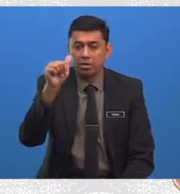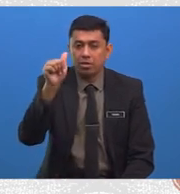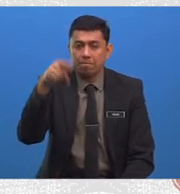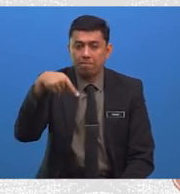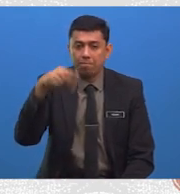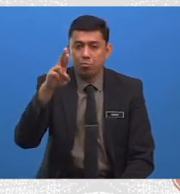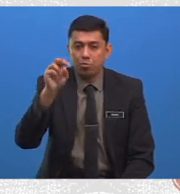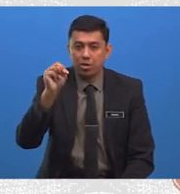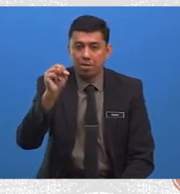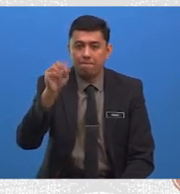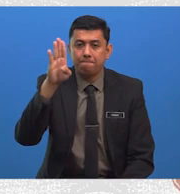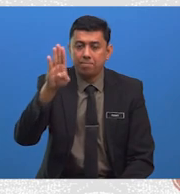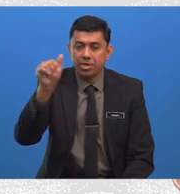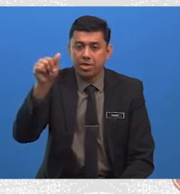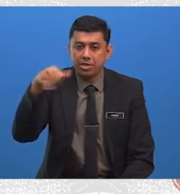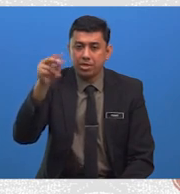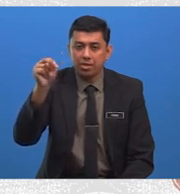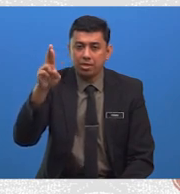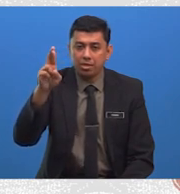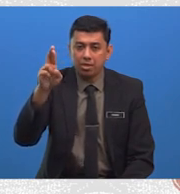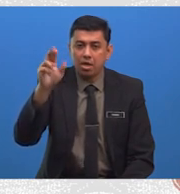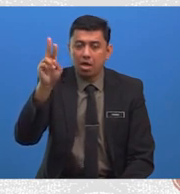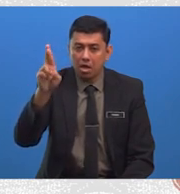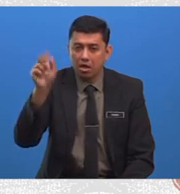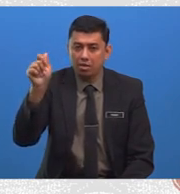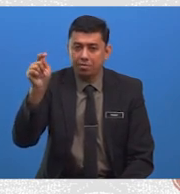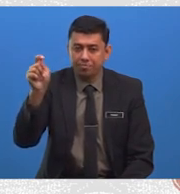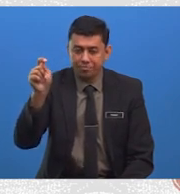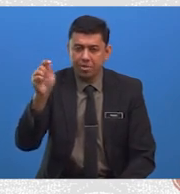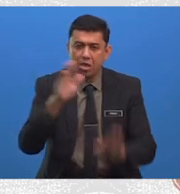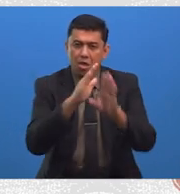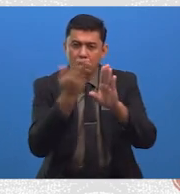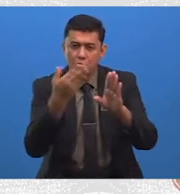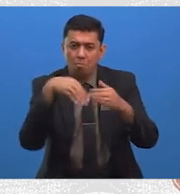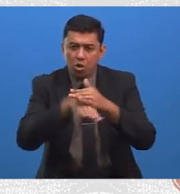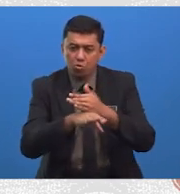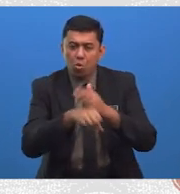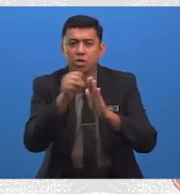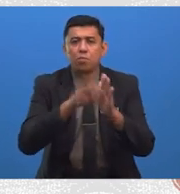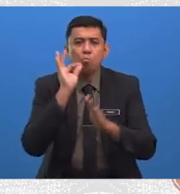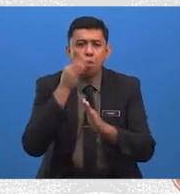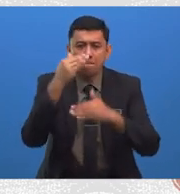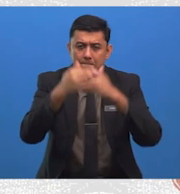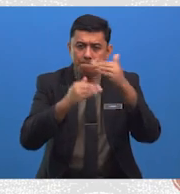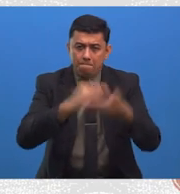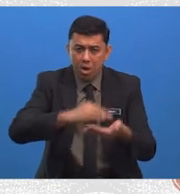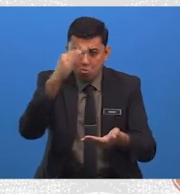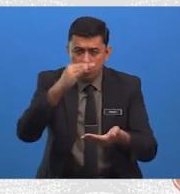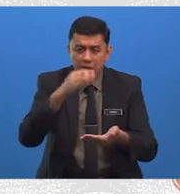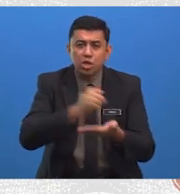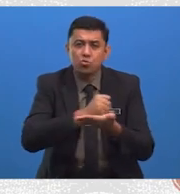Ratu yang merupakan pintu masuk sebuah bangunan suci di Jawa Timur.